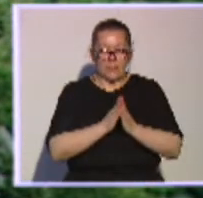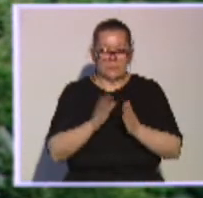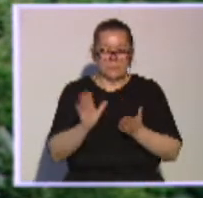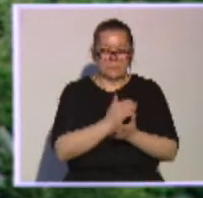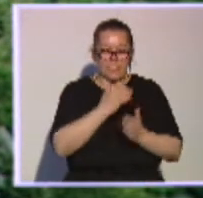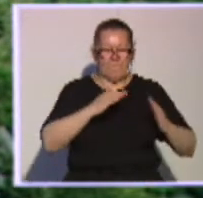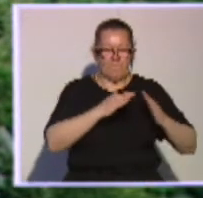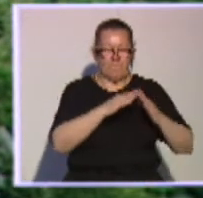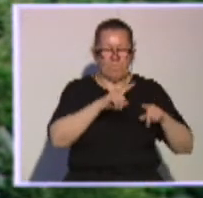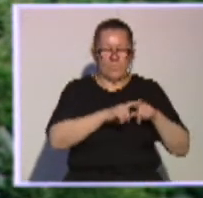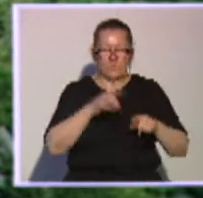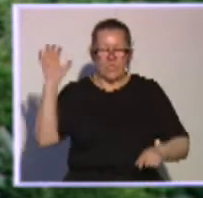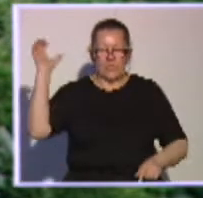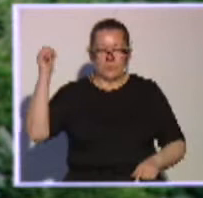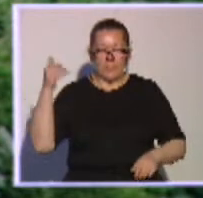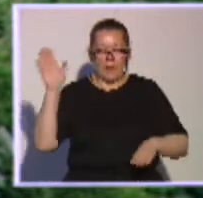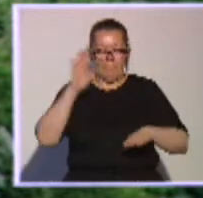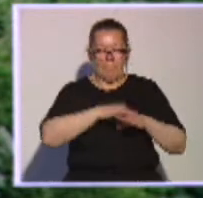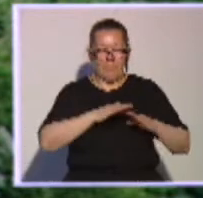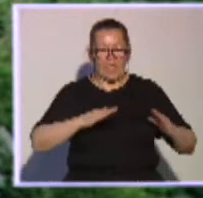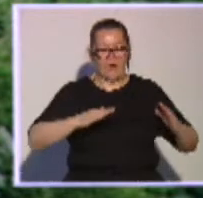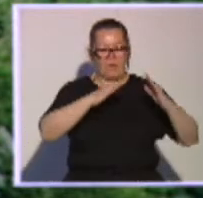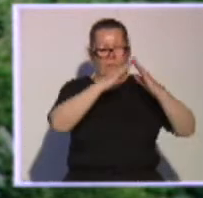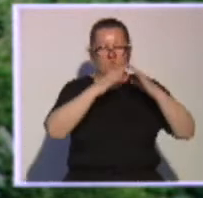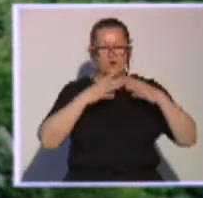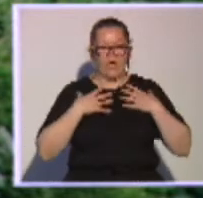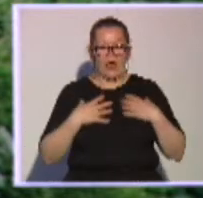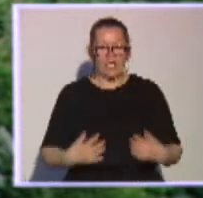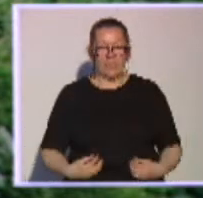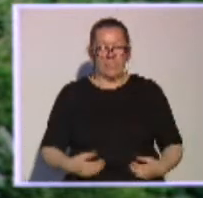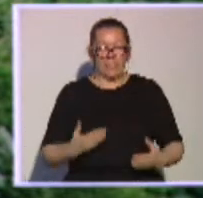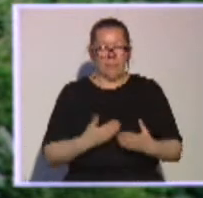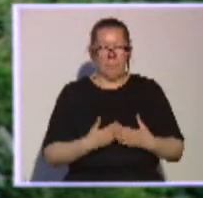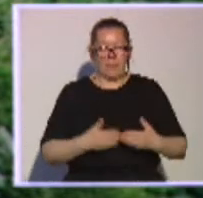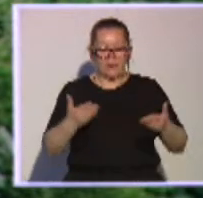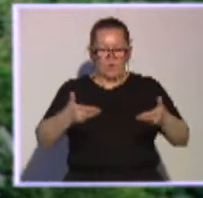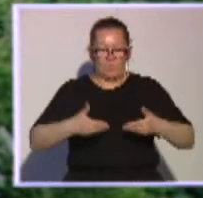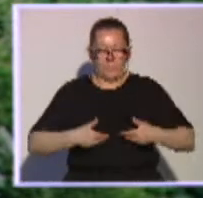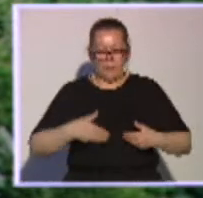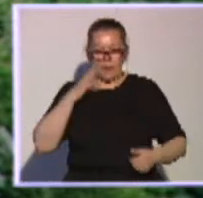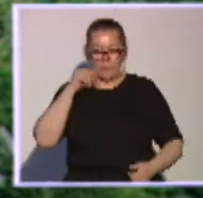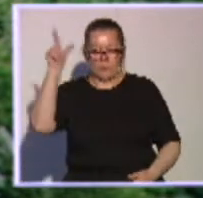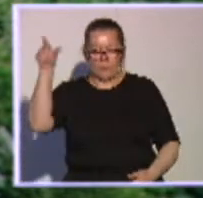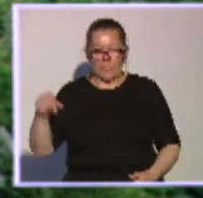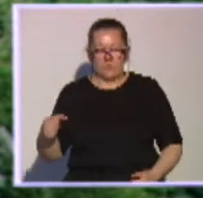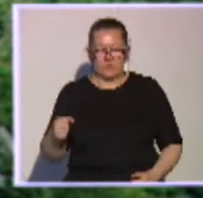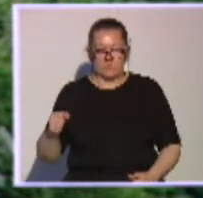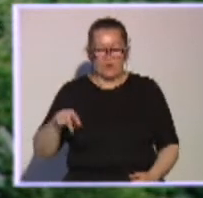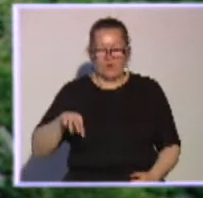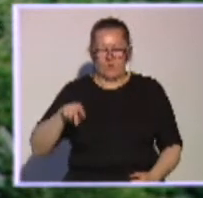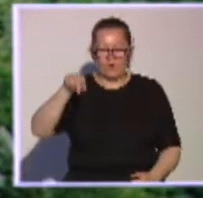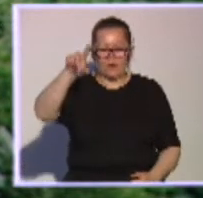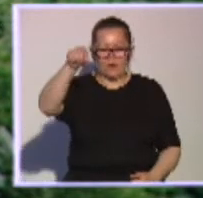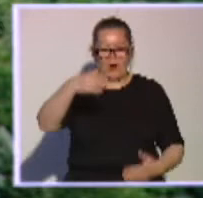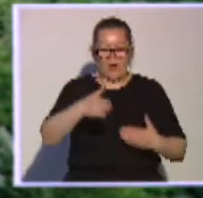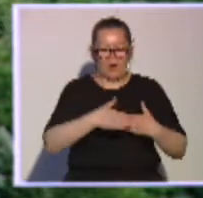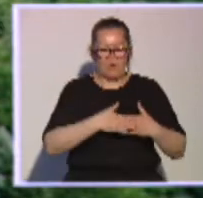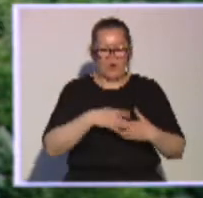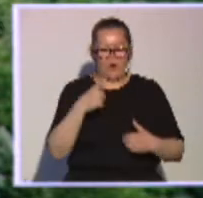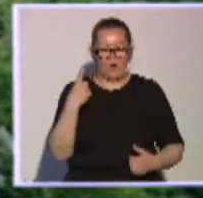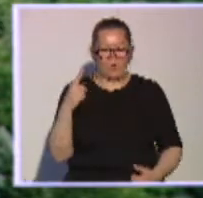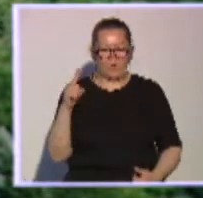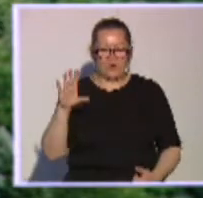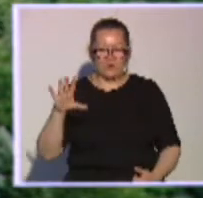elicopter care să urce în vârf de munte mai multe echipamente. Totul pentru primirea miilor de turiști care vor urca cele aproape 1500 de trepte.